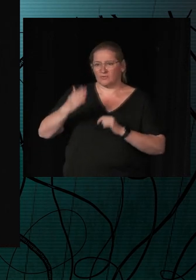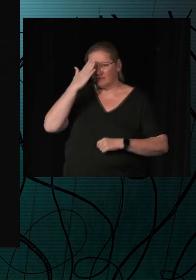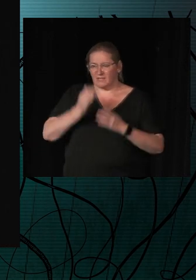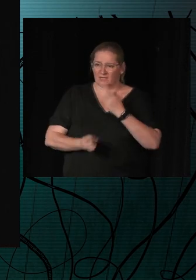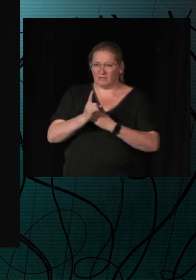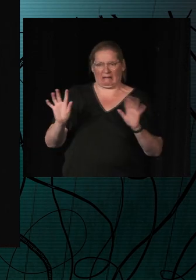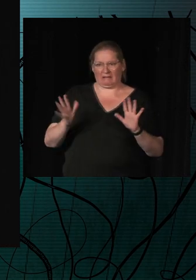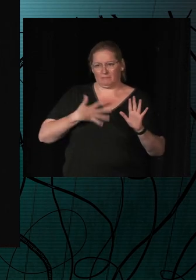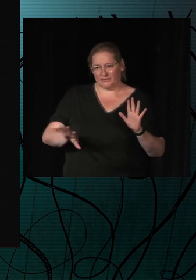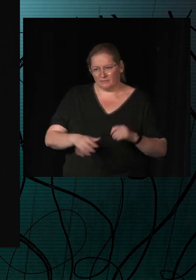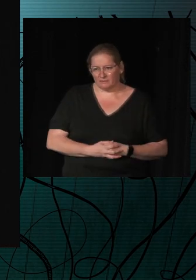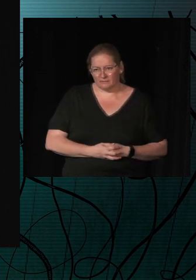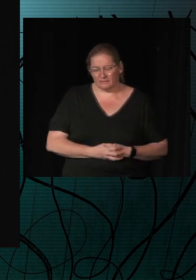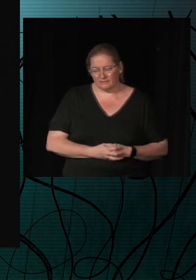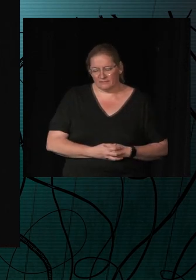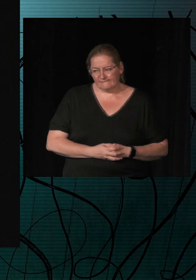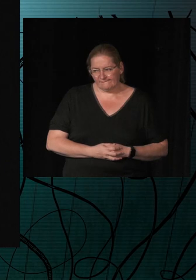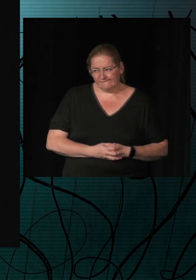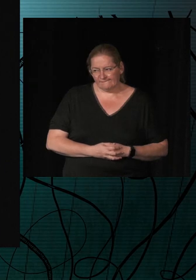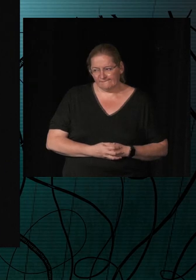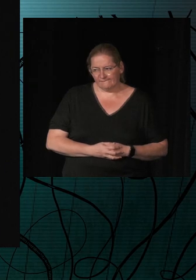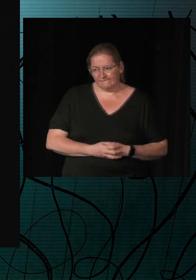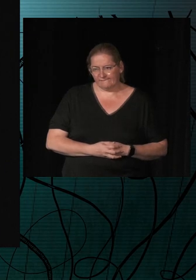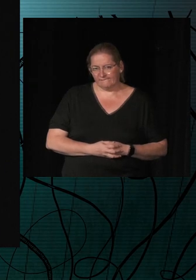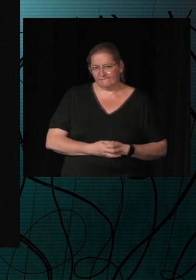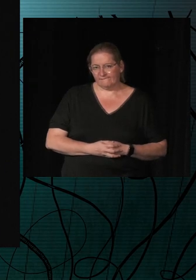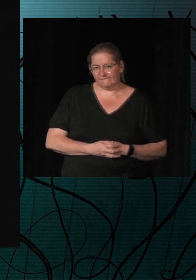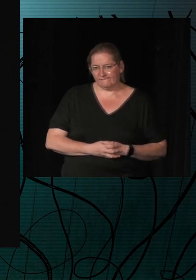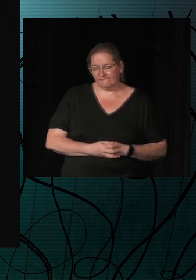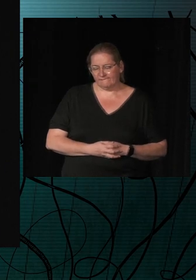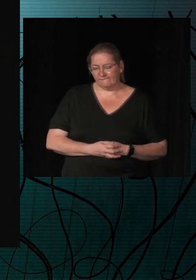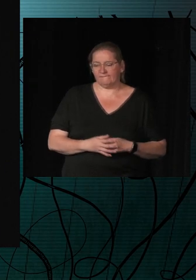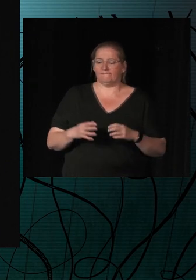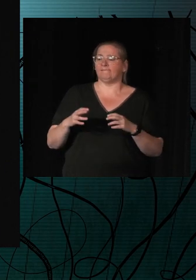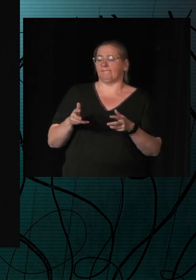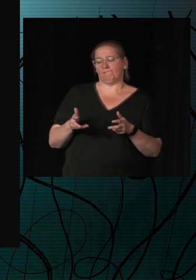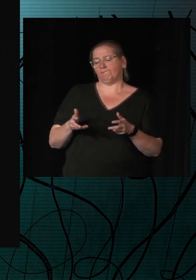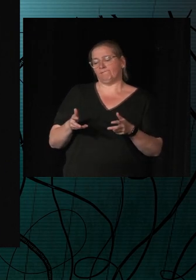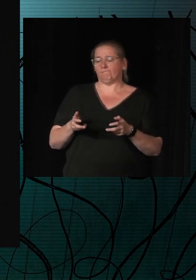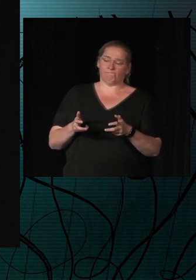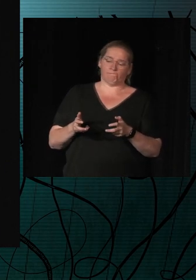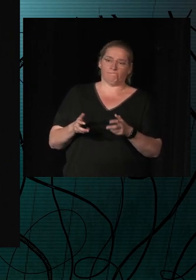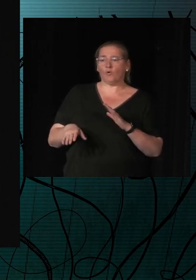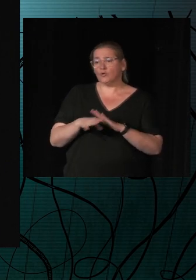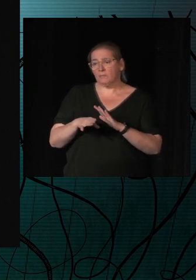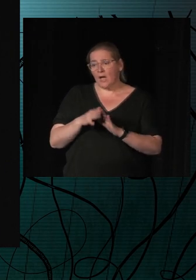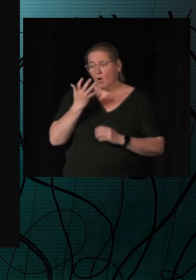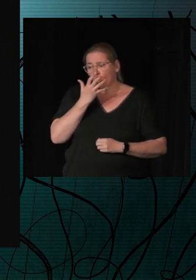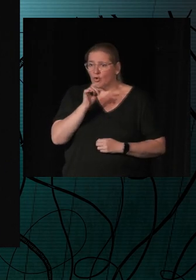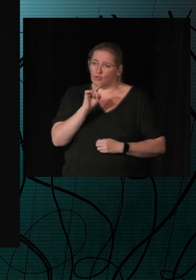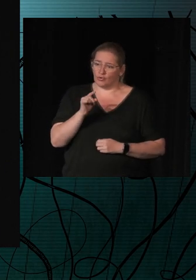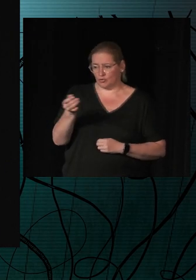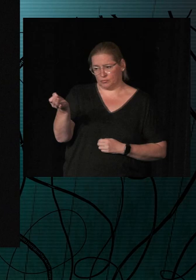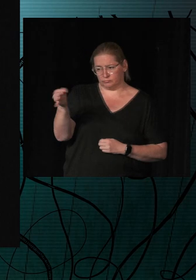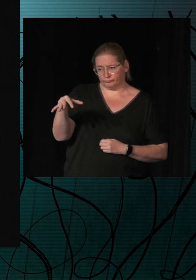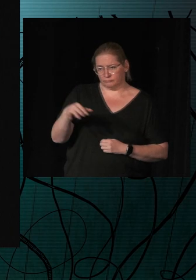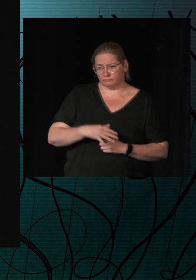différents autant sur insuffler des éléments d'horreur dans certains jeux qui le sont pas forcément je dirais que je suis